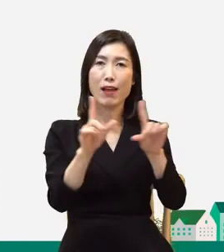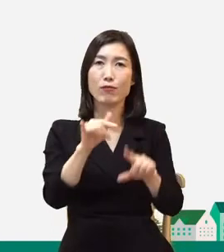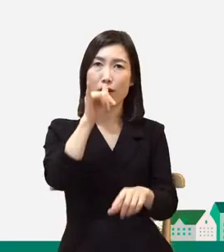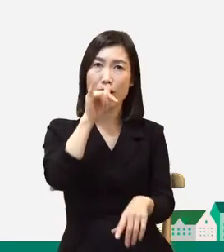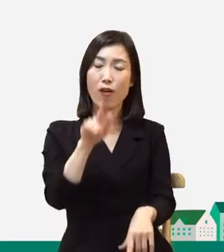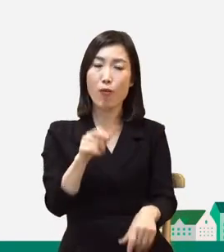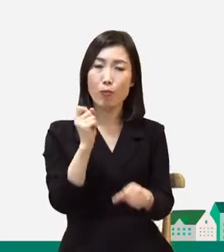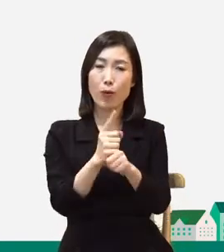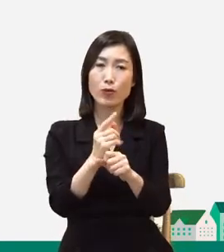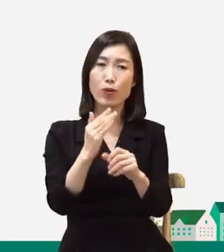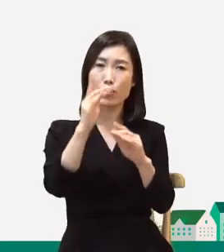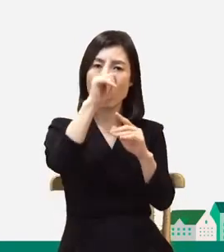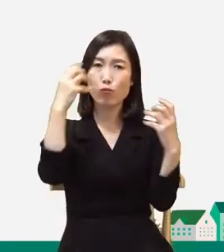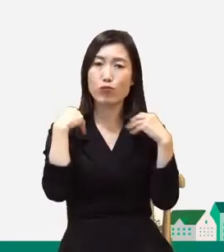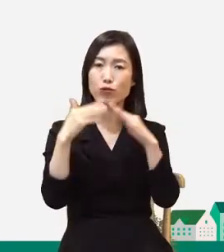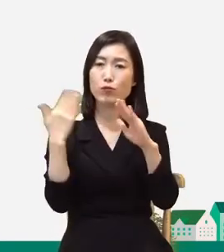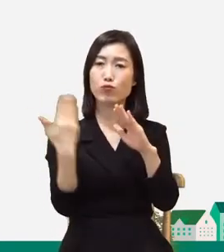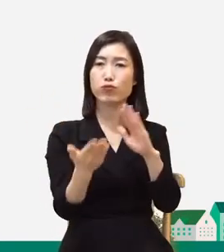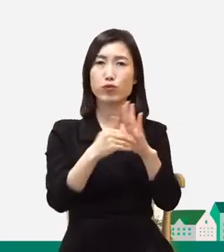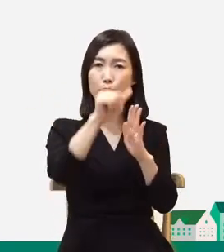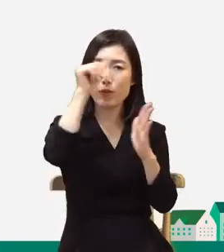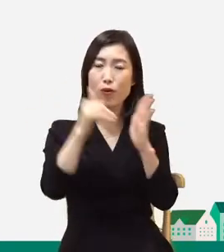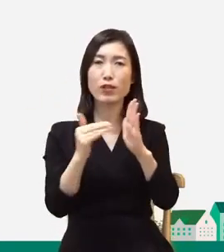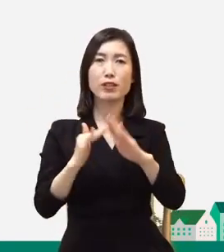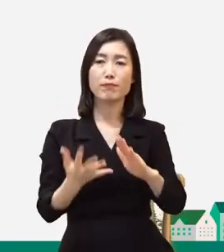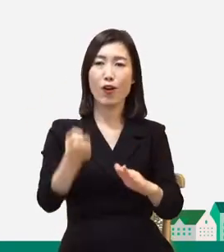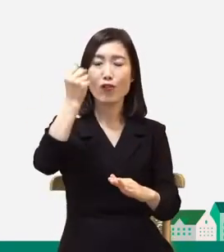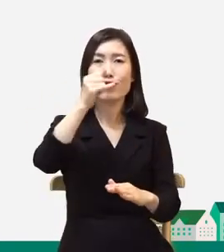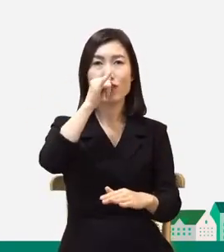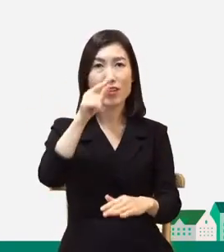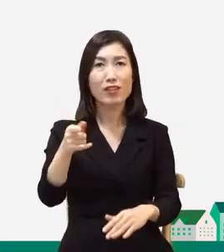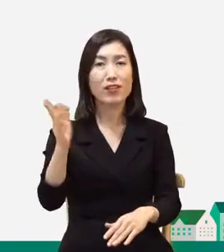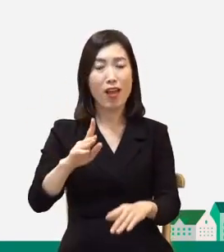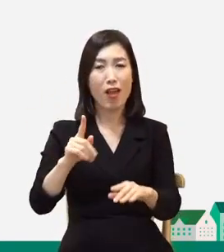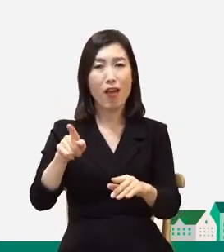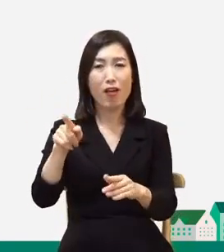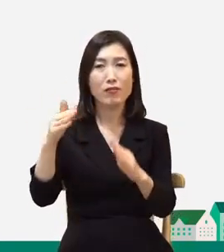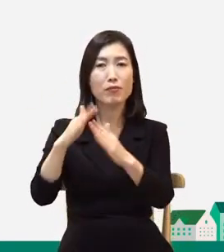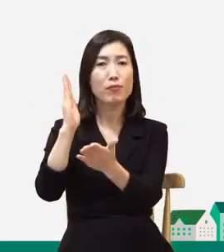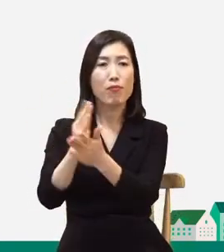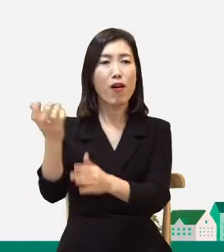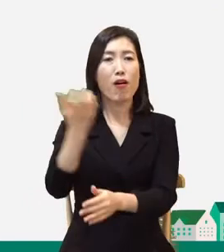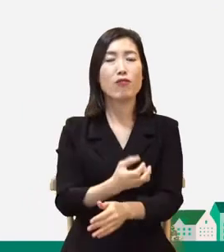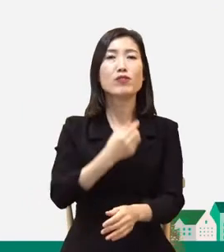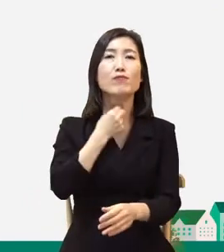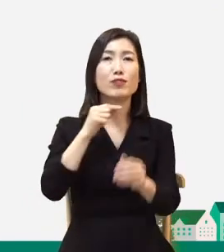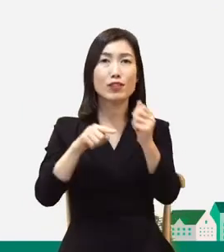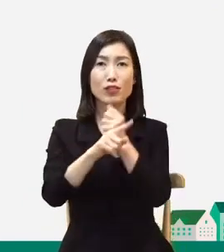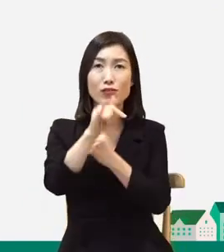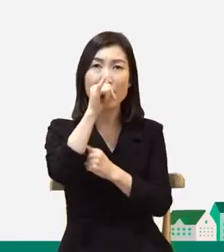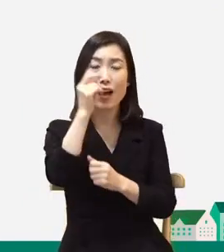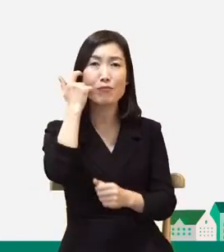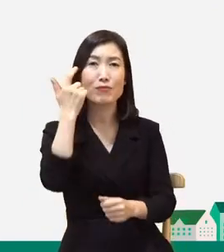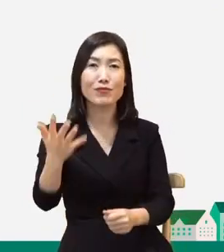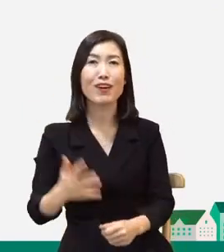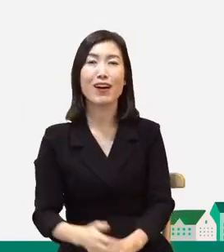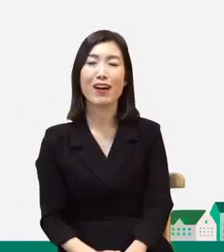굳이 영구임대 아파트면은 안정적인 본인의 집인데 지원주택을 신청하시려는 이유가 있냐 이렇게 한 번 더